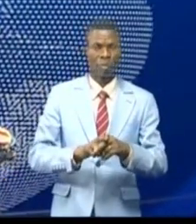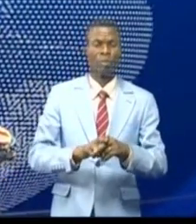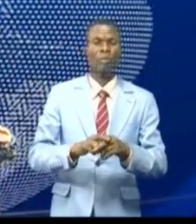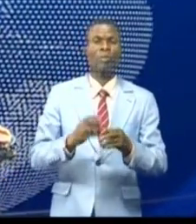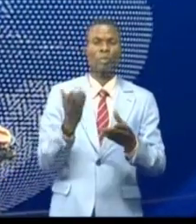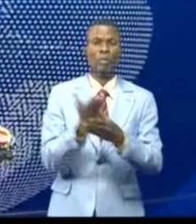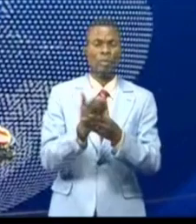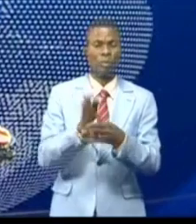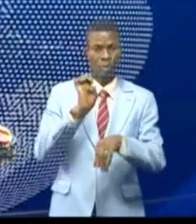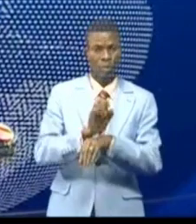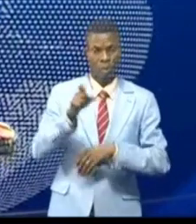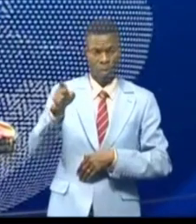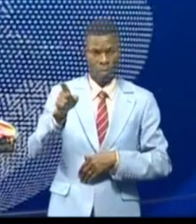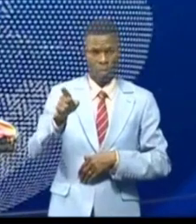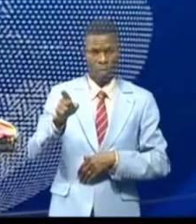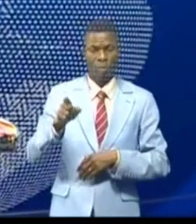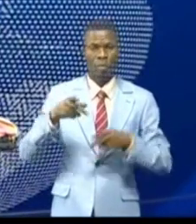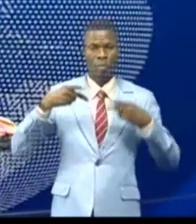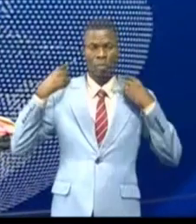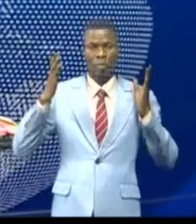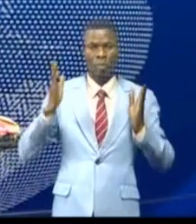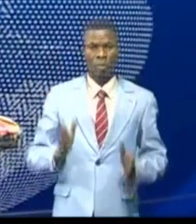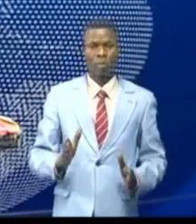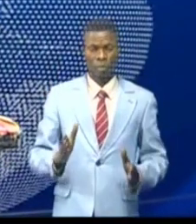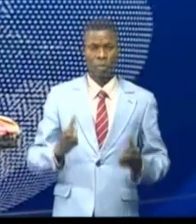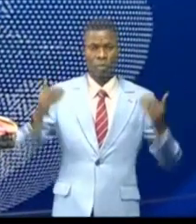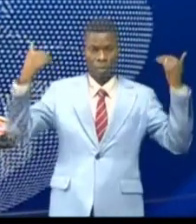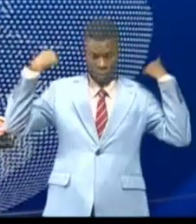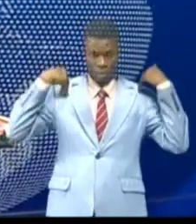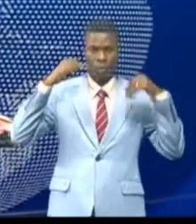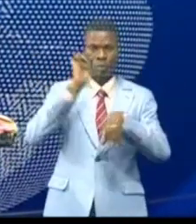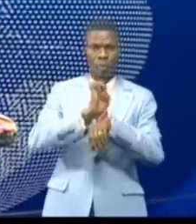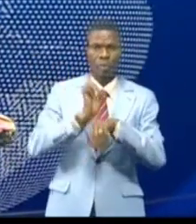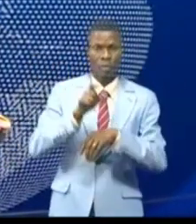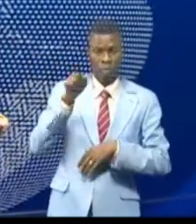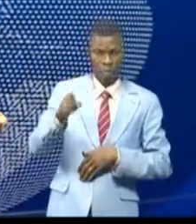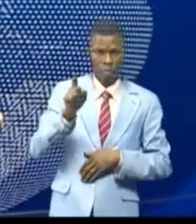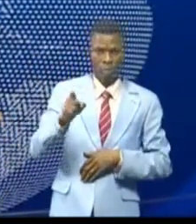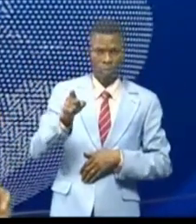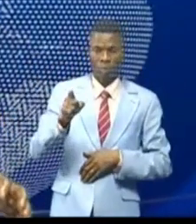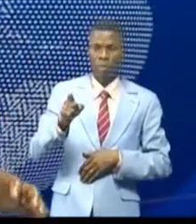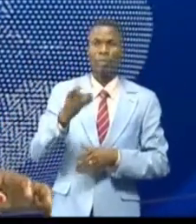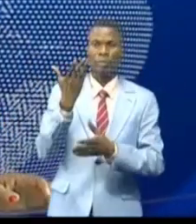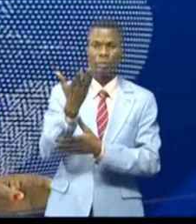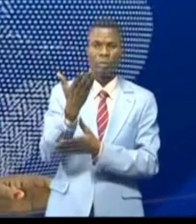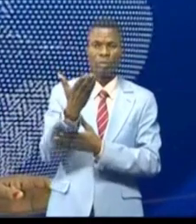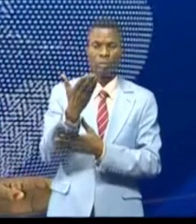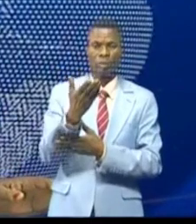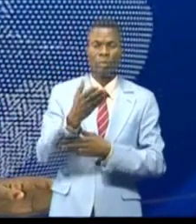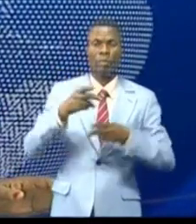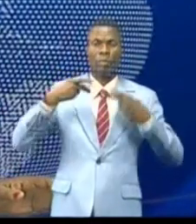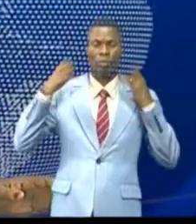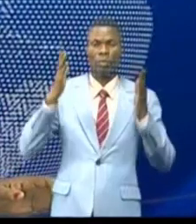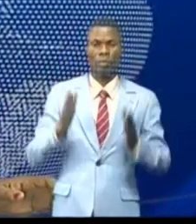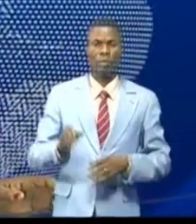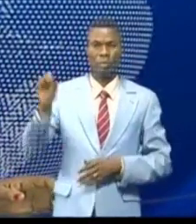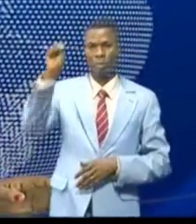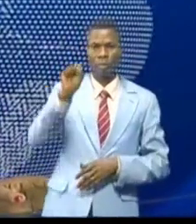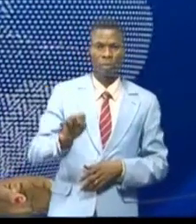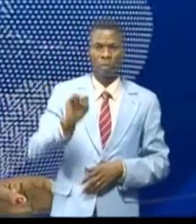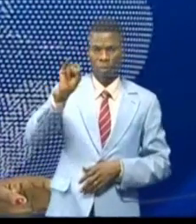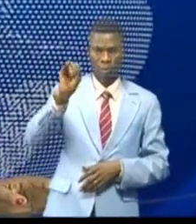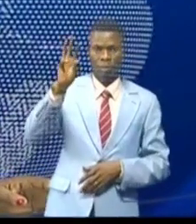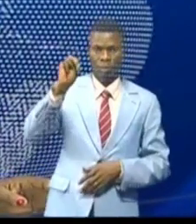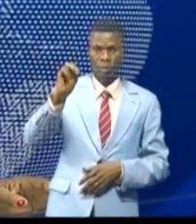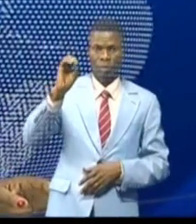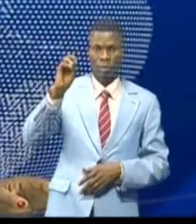église et le pasteur ou le représentant légal de cette communauté, le révérend pasteur Simon Nzinga,